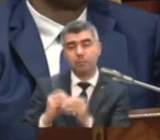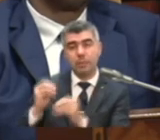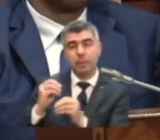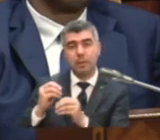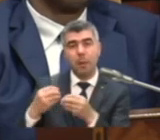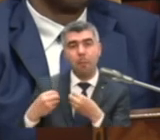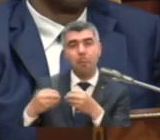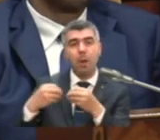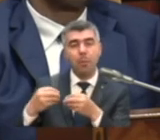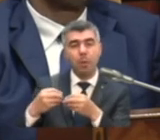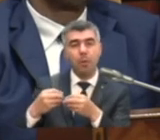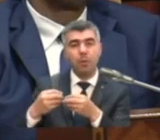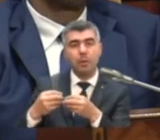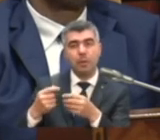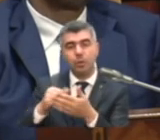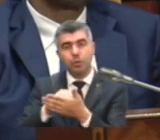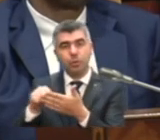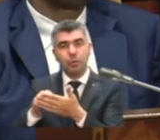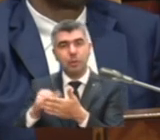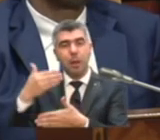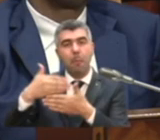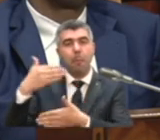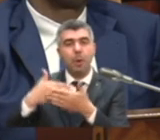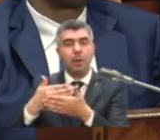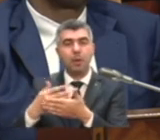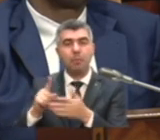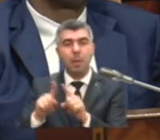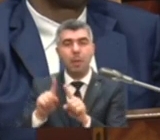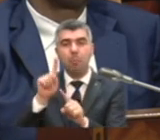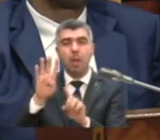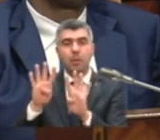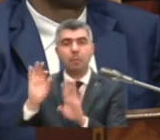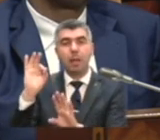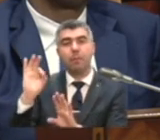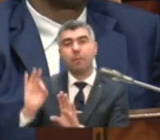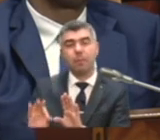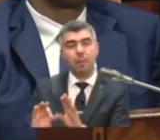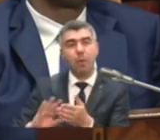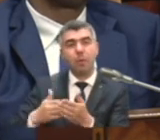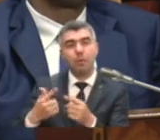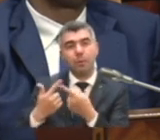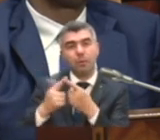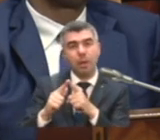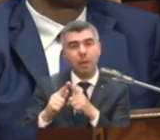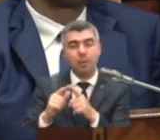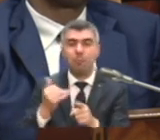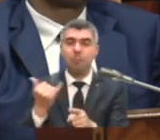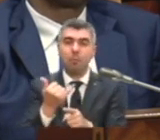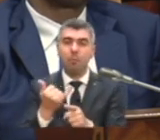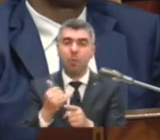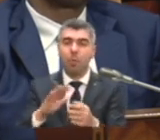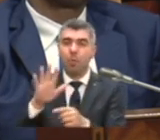مهول بلغ نسبته في بعض المواد 180%، وكان لهذا الشيء تداعيات وتاثير سلبي